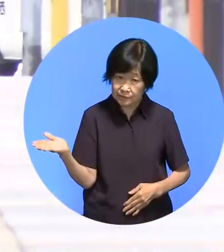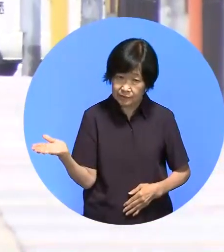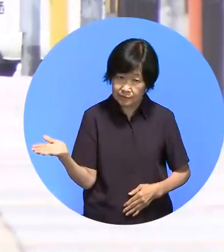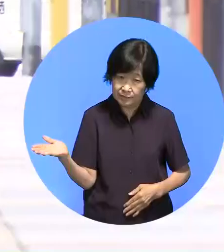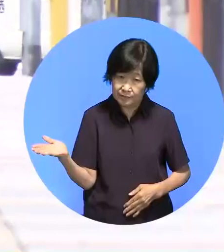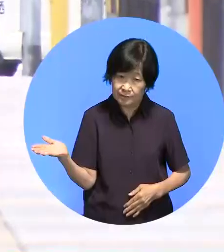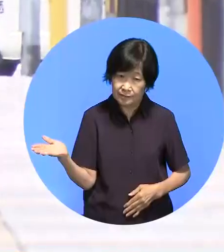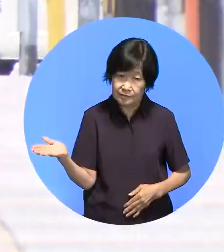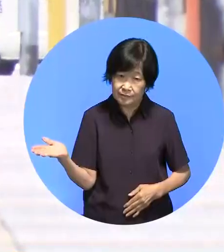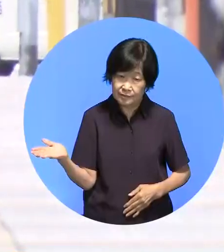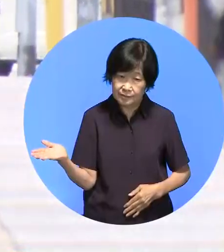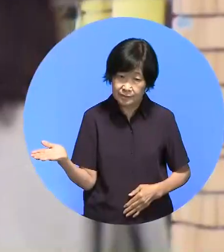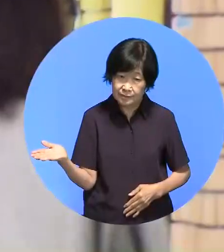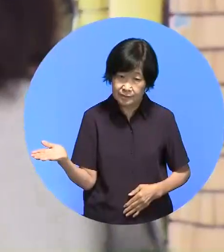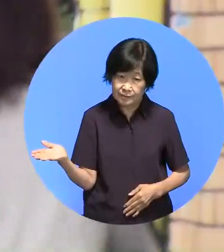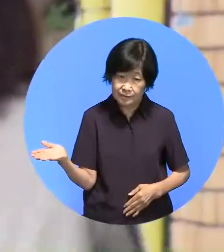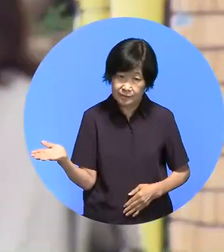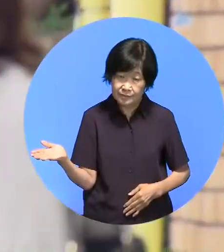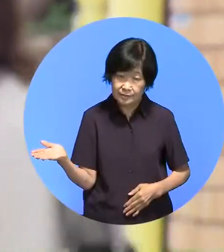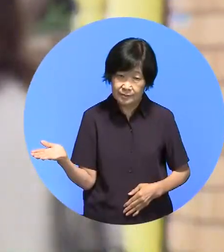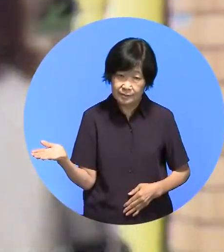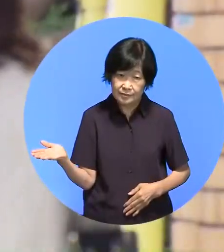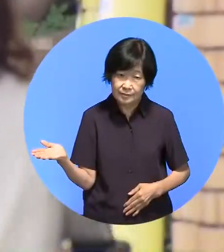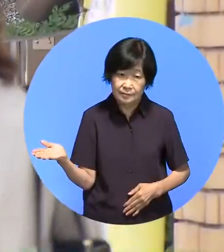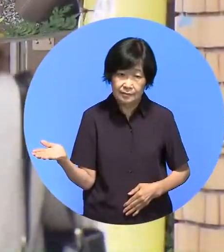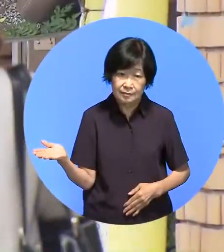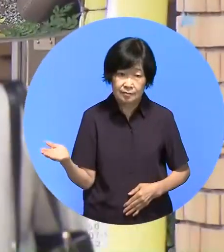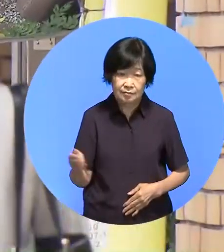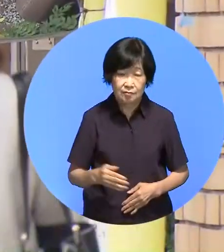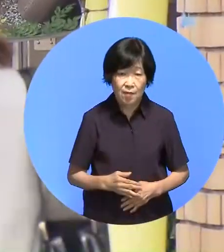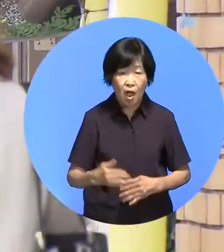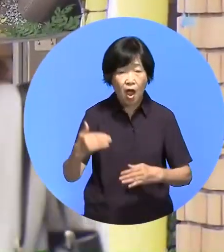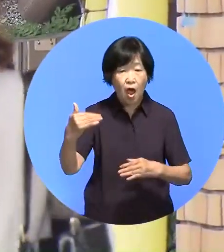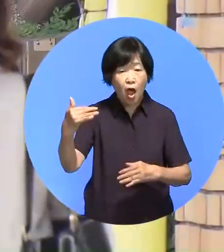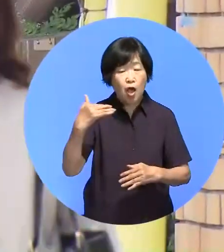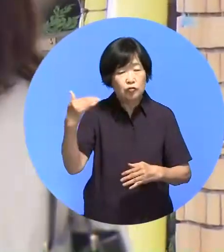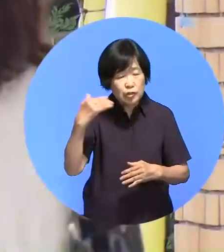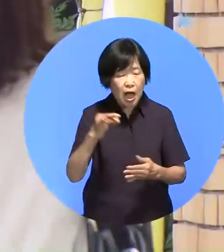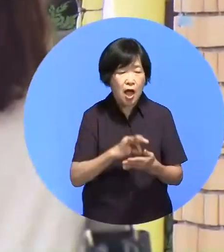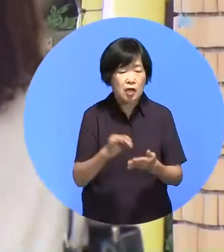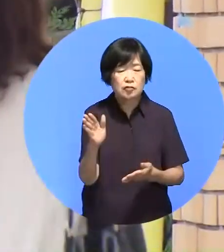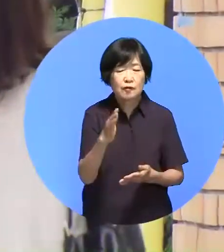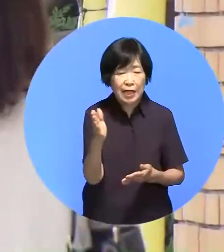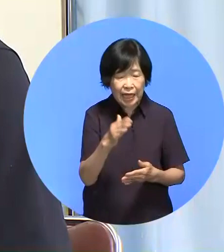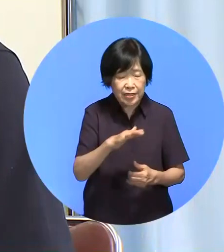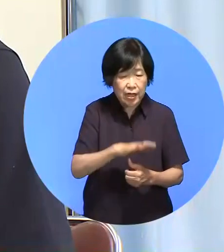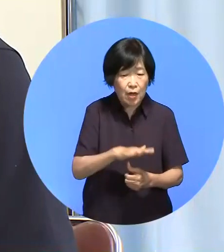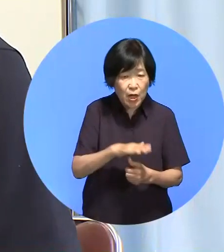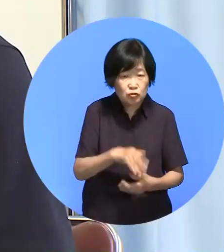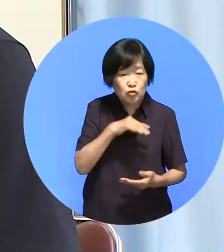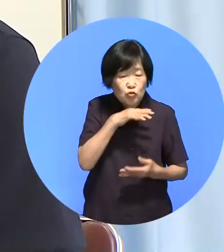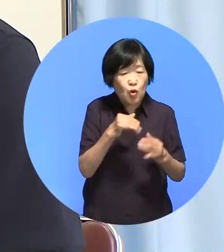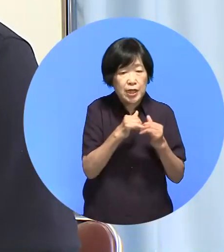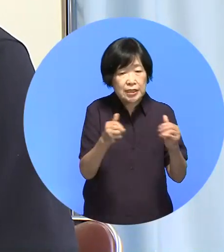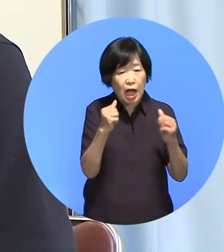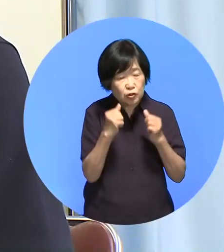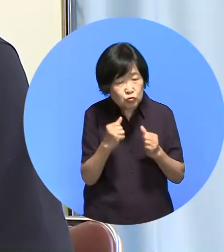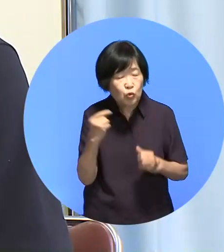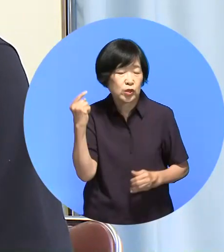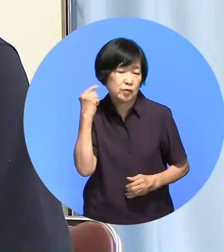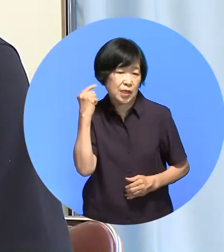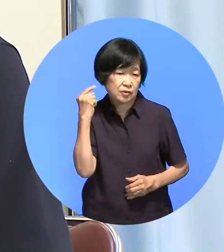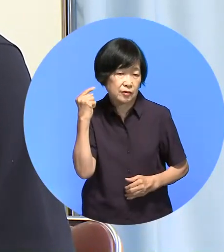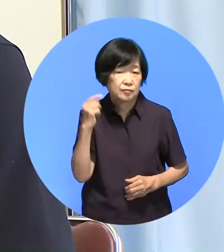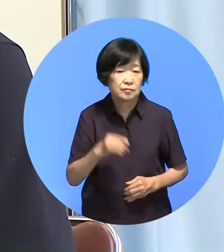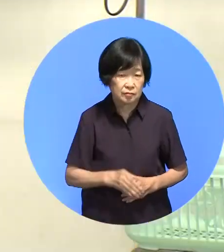などがあります。 クーラーを使わないで我慢をする高齢者の方がいるとよく聞くんですけれども。